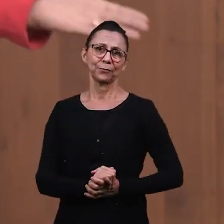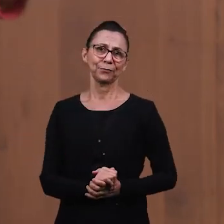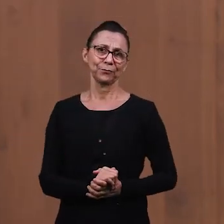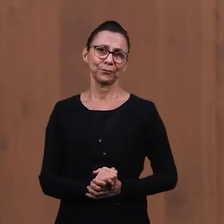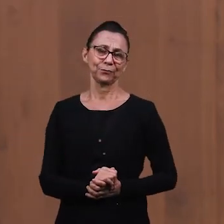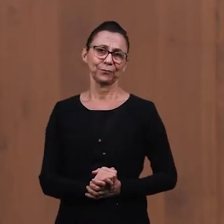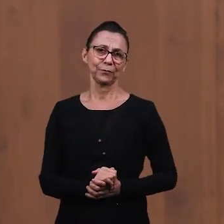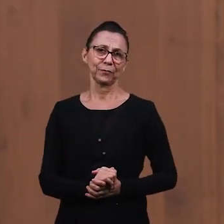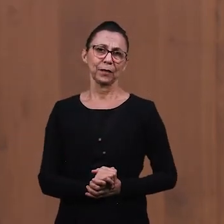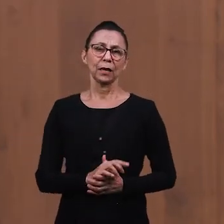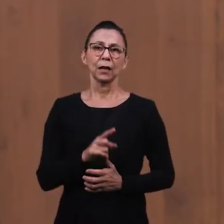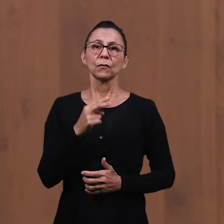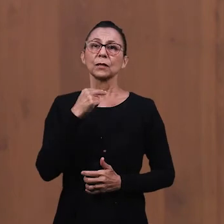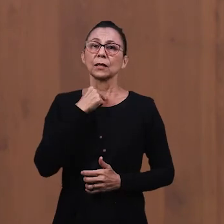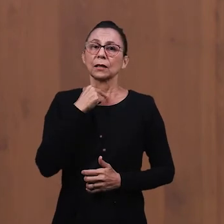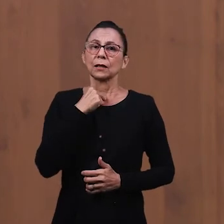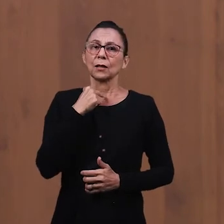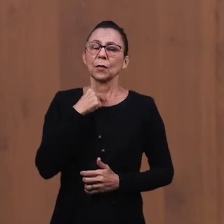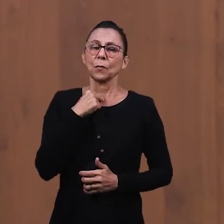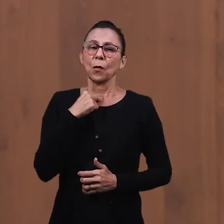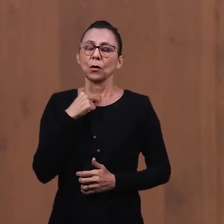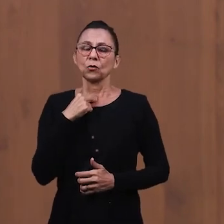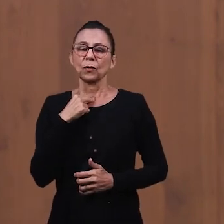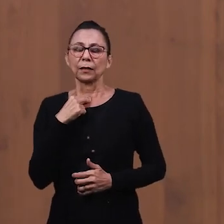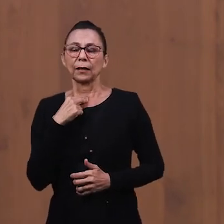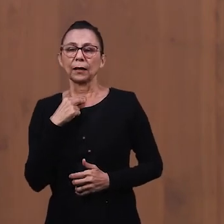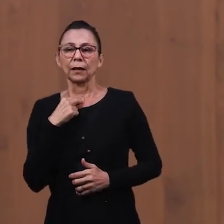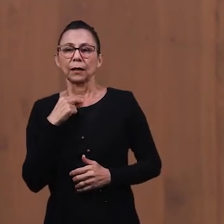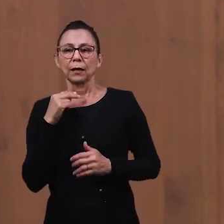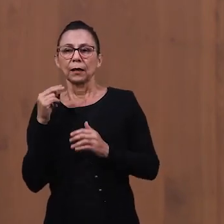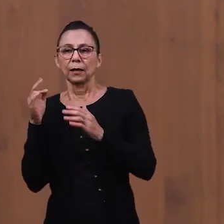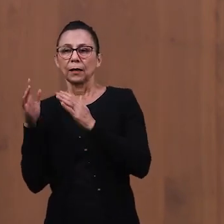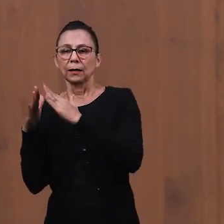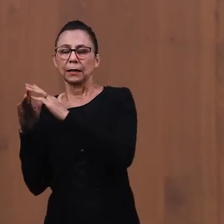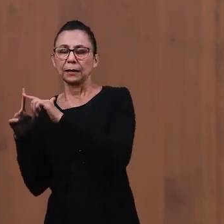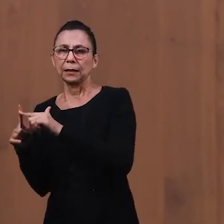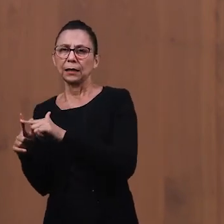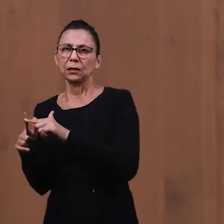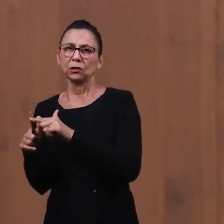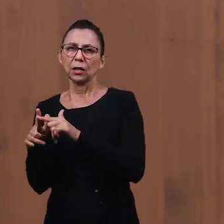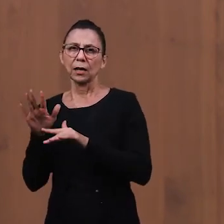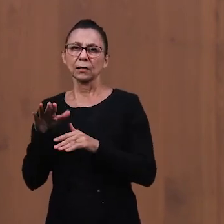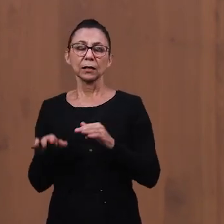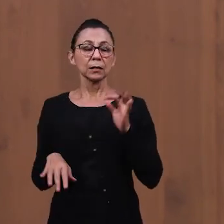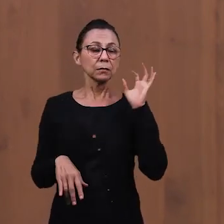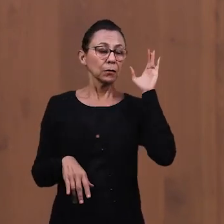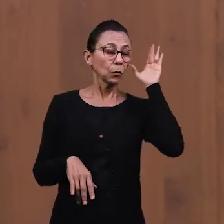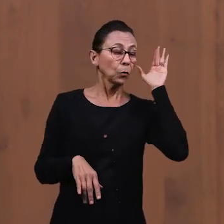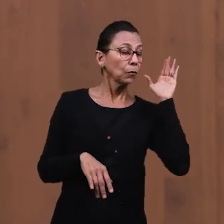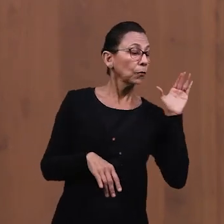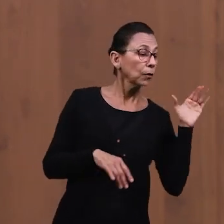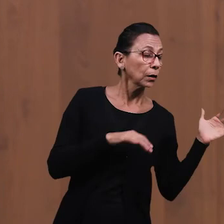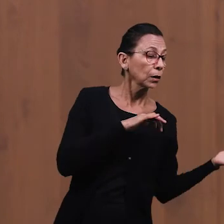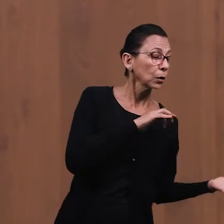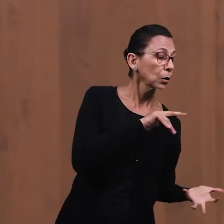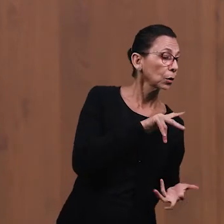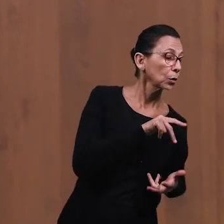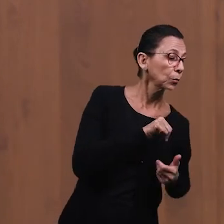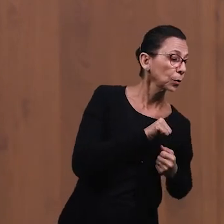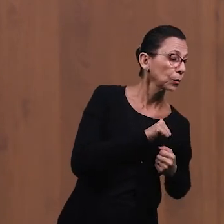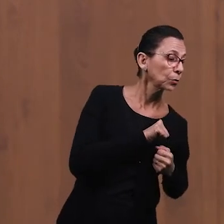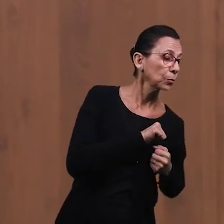dans l'Église, un pied dans le monde. On va se rappeler que Dieu, il est amour, mais Dieu, il est jugement aussi. Exactement pour